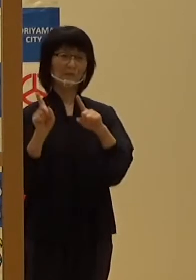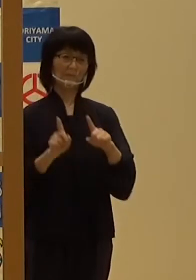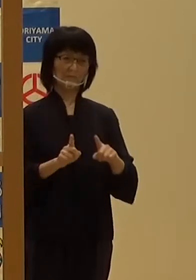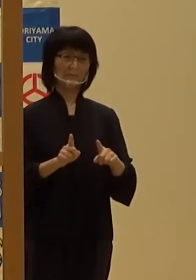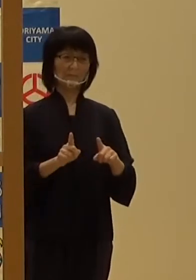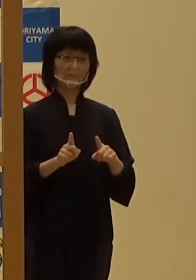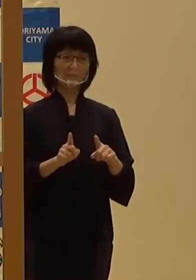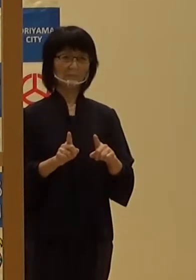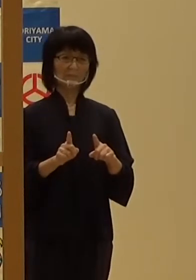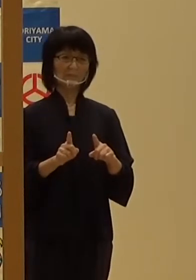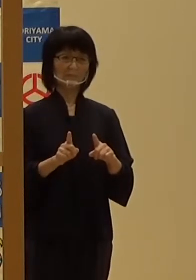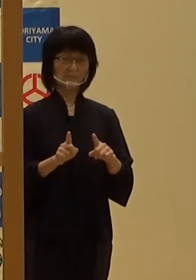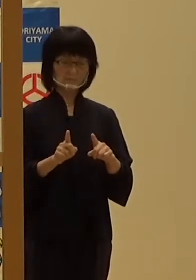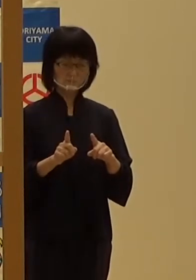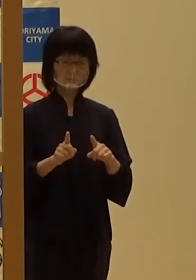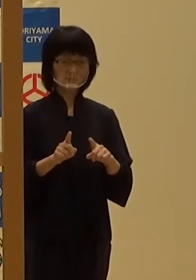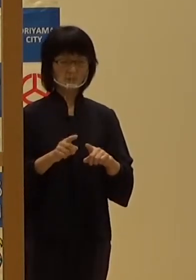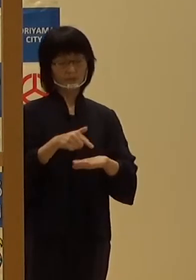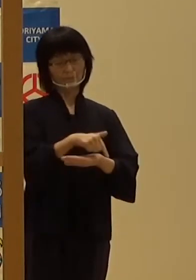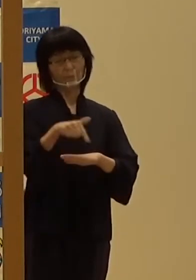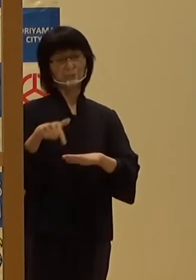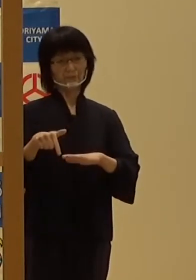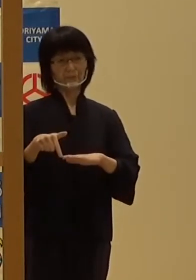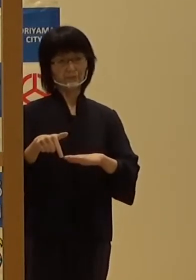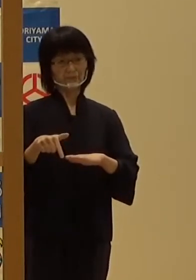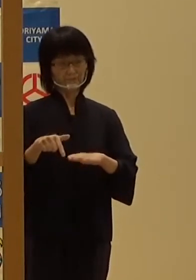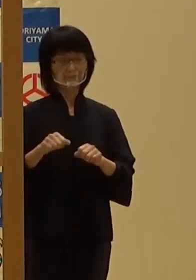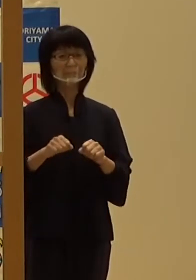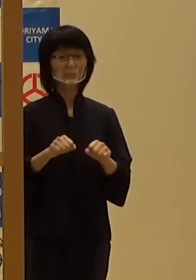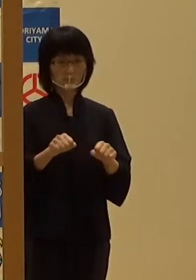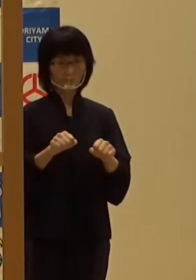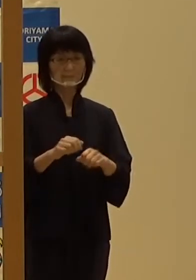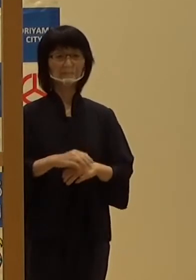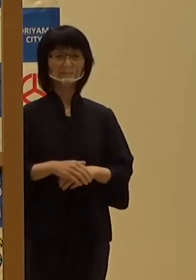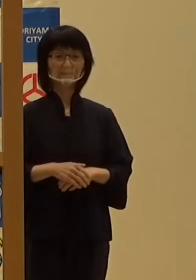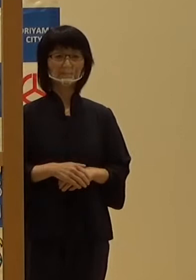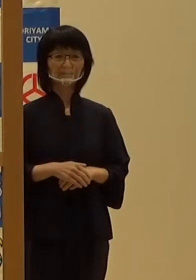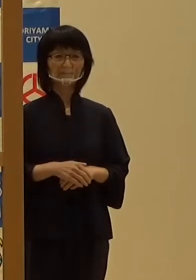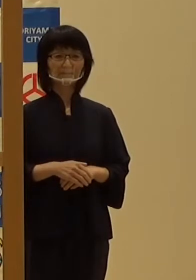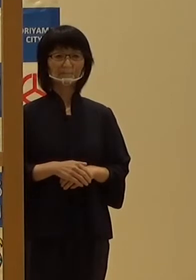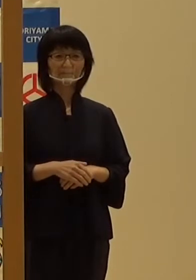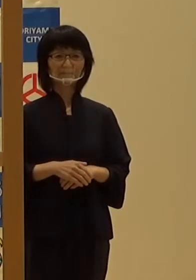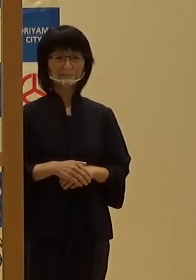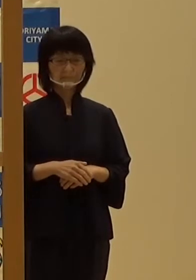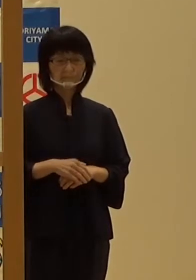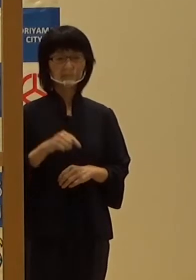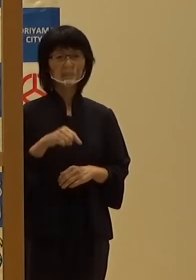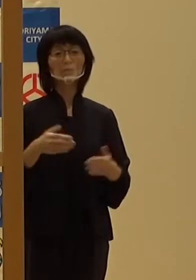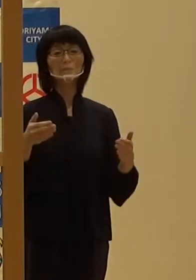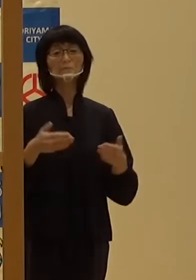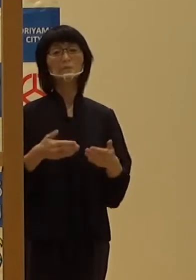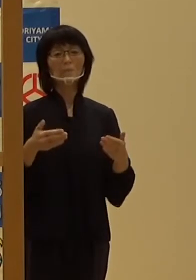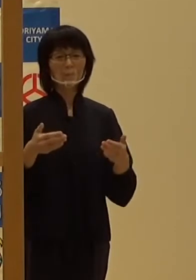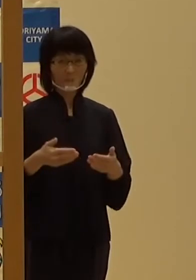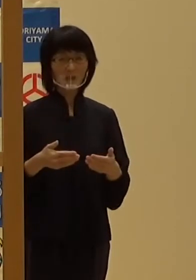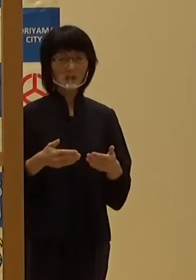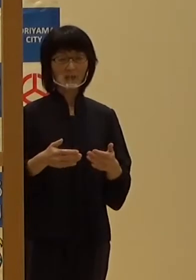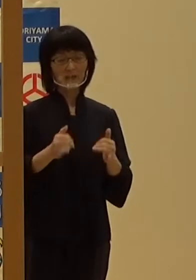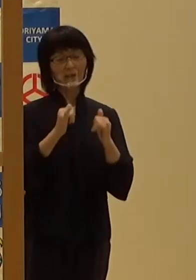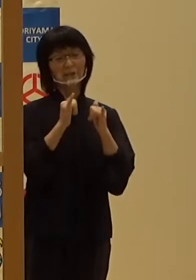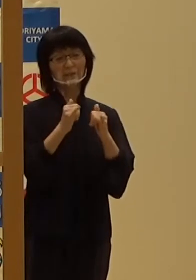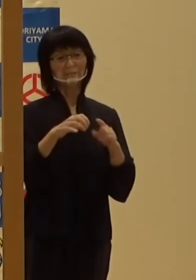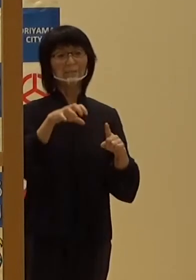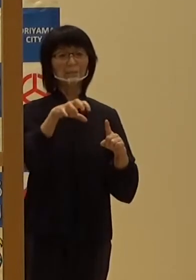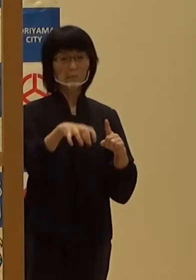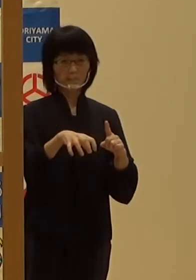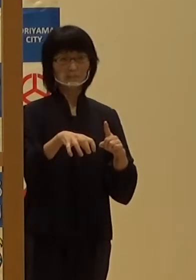するプロジェクトとして行うものでございます。で本事業は海青山公